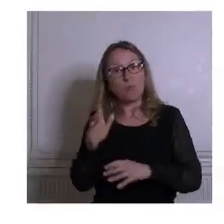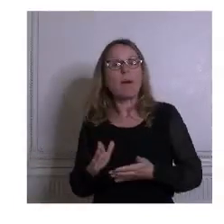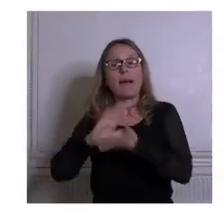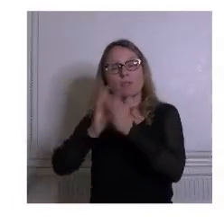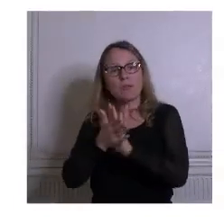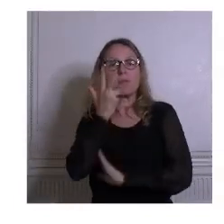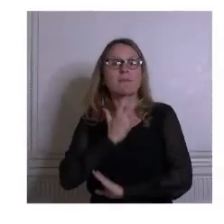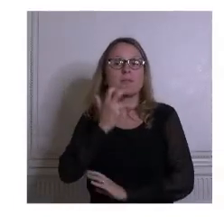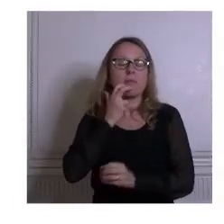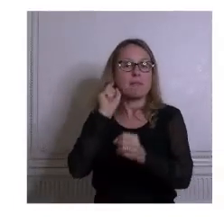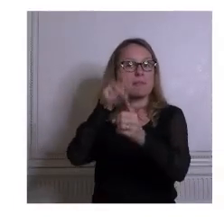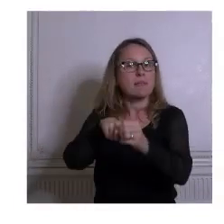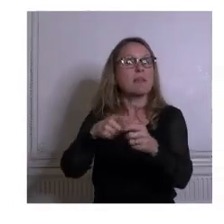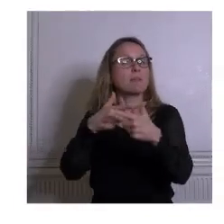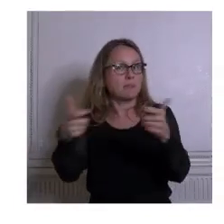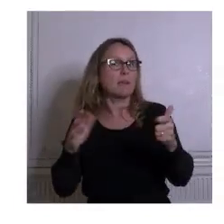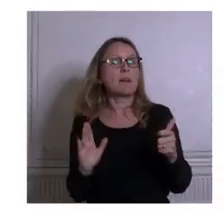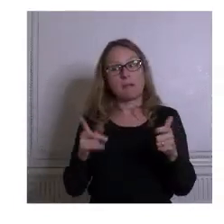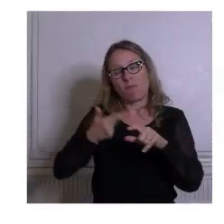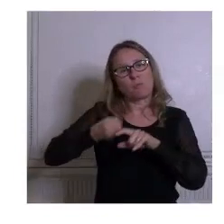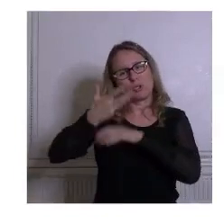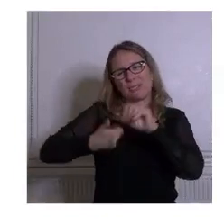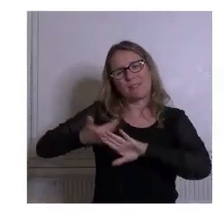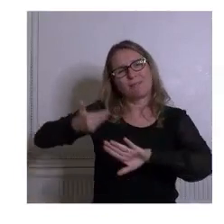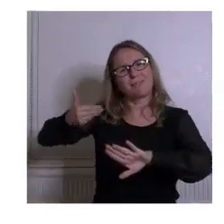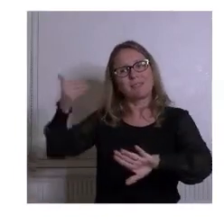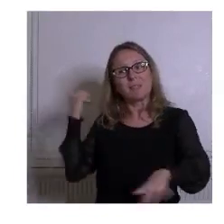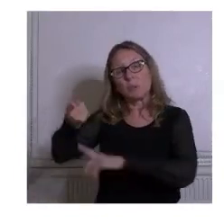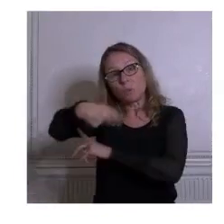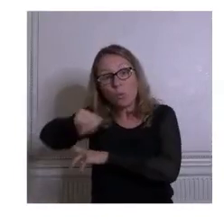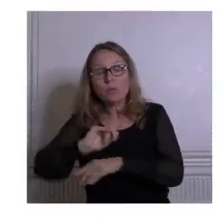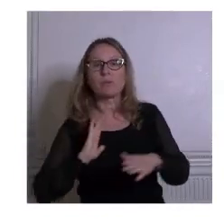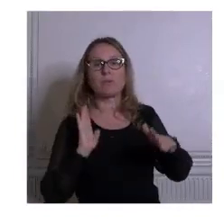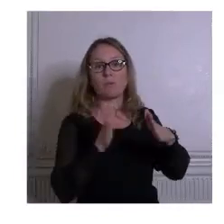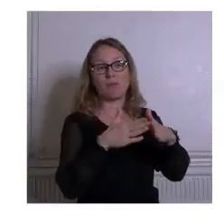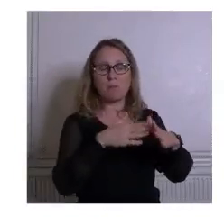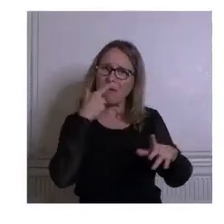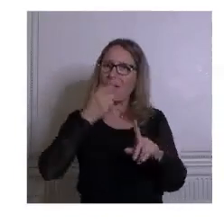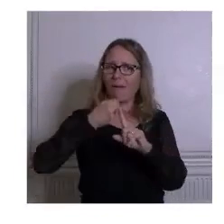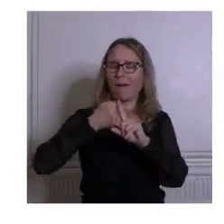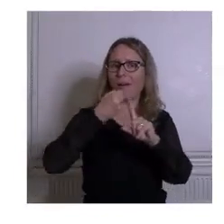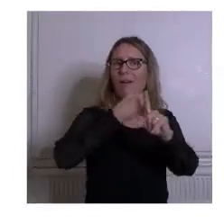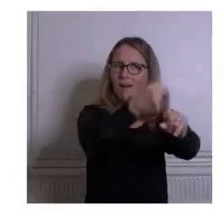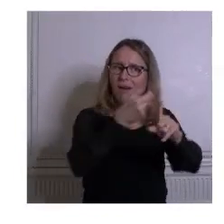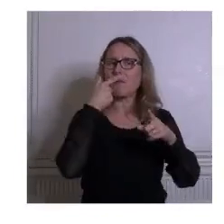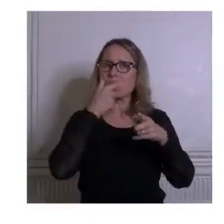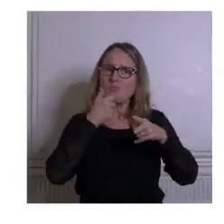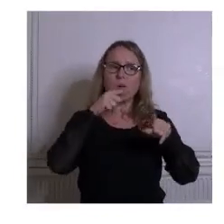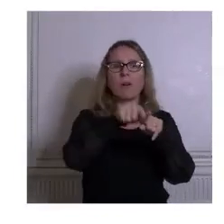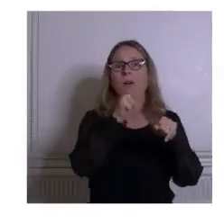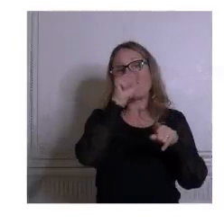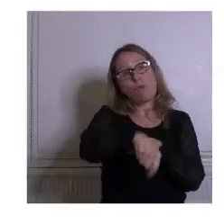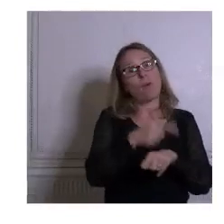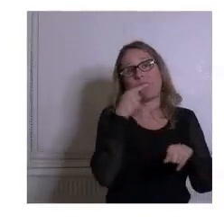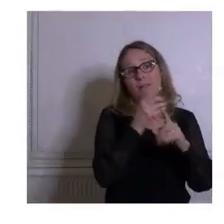Alors, effectivement, c'est vrai que quand on a reçu ce vœu, on s'est posé la question. Donc, les questions que se sont posées Christine et qu'elles vous ont posées, on se les est posées.